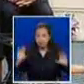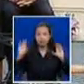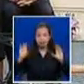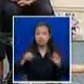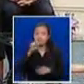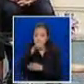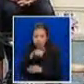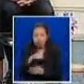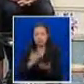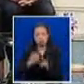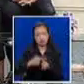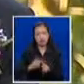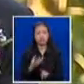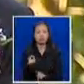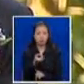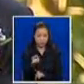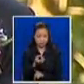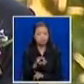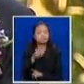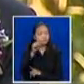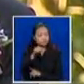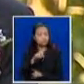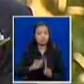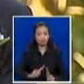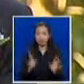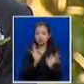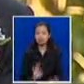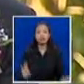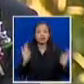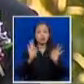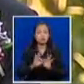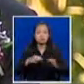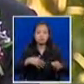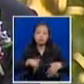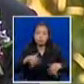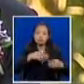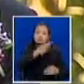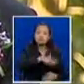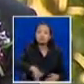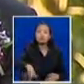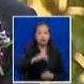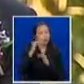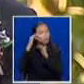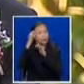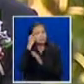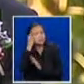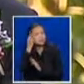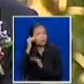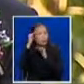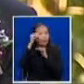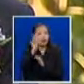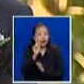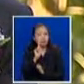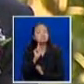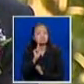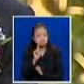เงินเดือนเนี่ยไม่ได้สูงนะครับแต่ว่าที่สำคัญก็คือว่าในสังคมเราเนี่ยความคาดหวังที่มีต่อครูนะครับซึ่งเป็นทำให้เกิด